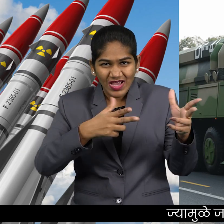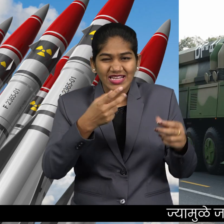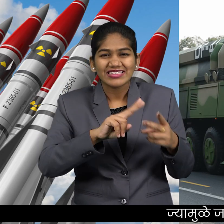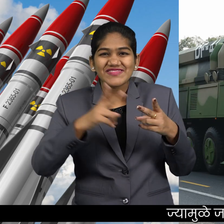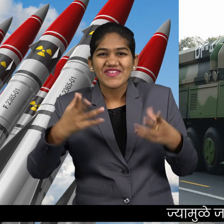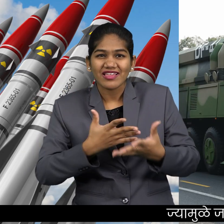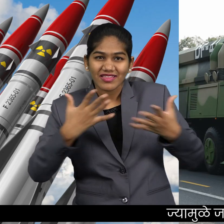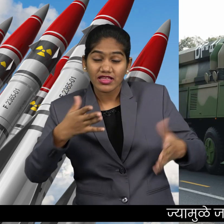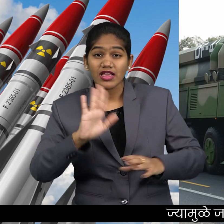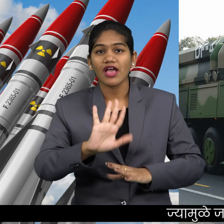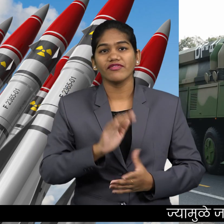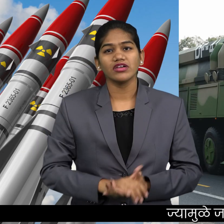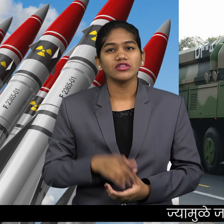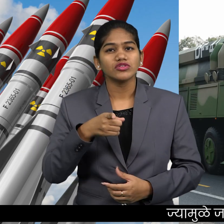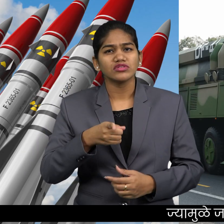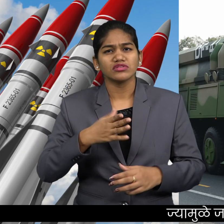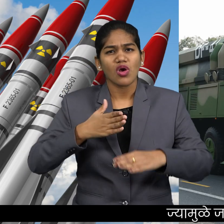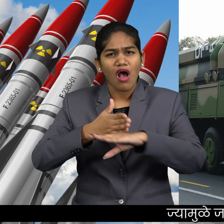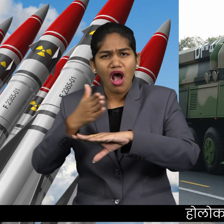ज्यामुळे जगाला सतत आण्विक